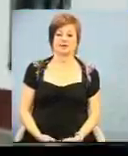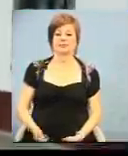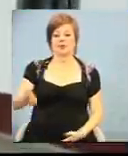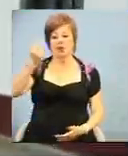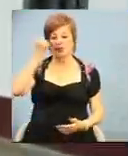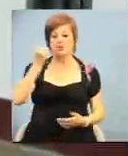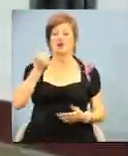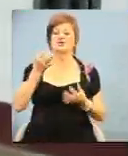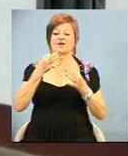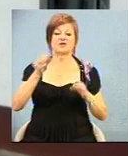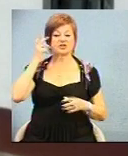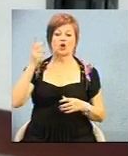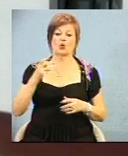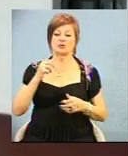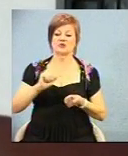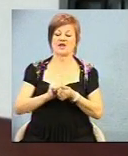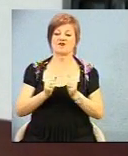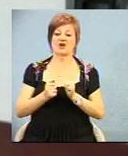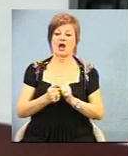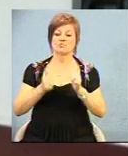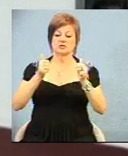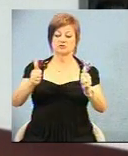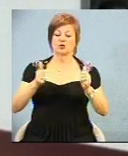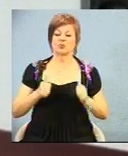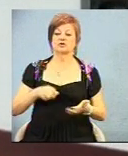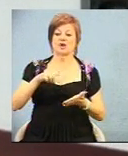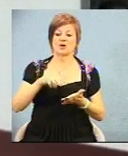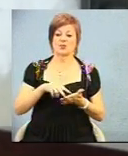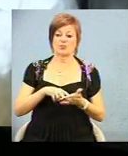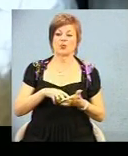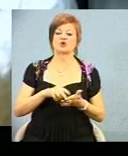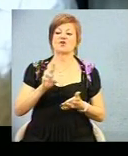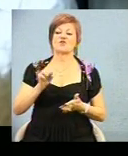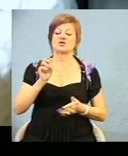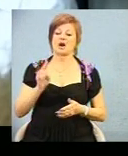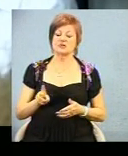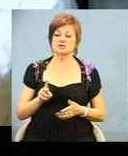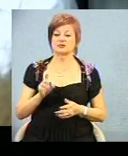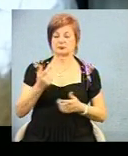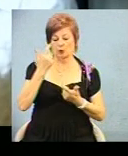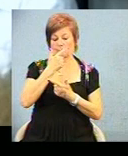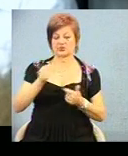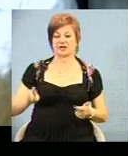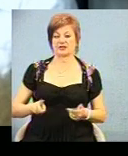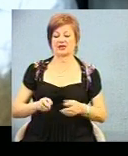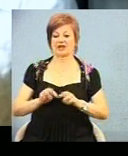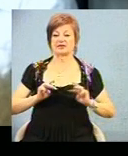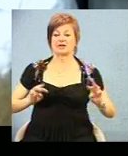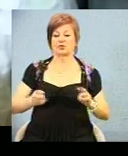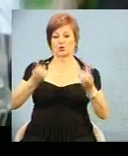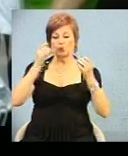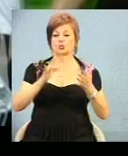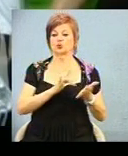Пам'ять вільних козаків увінчають у камені. Меморіальну дошку встановлять на стації Вільнянськ. Як повідомив директор Департаменту культури,